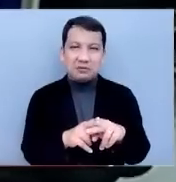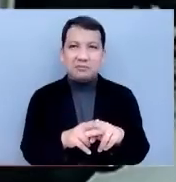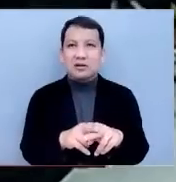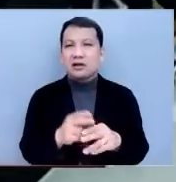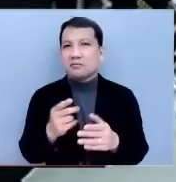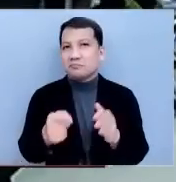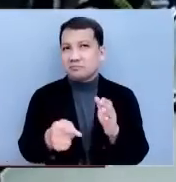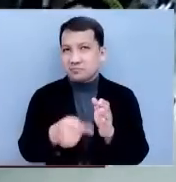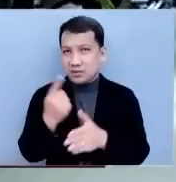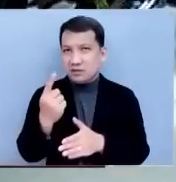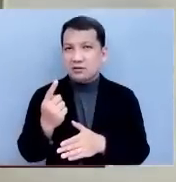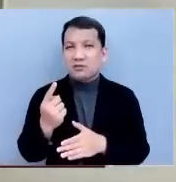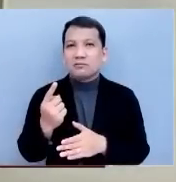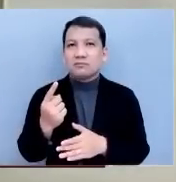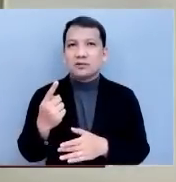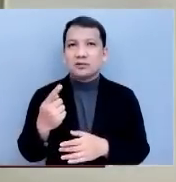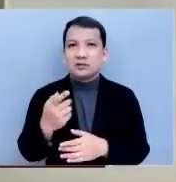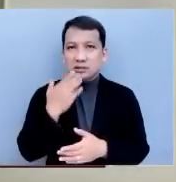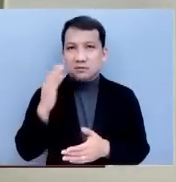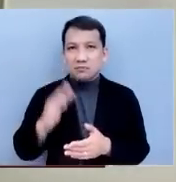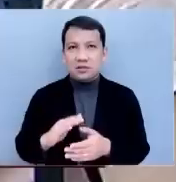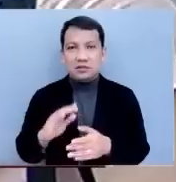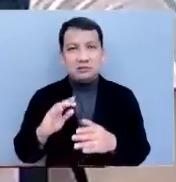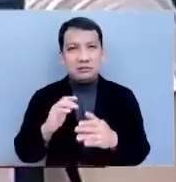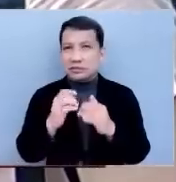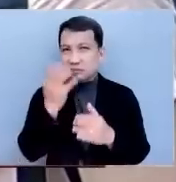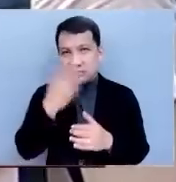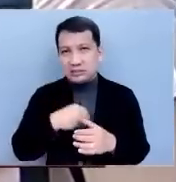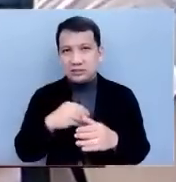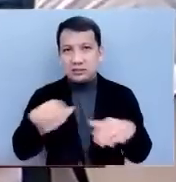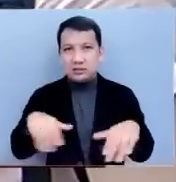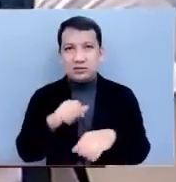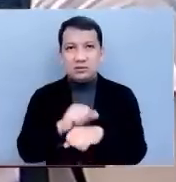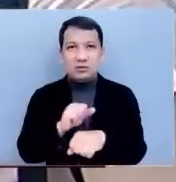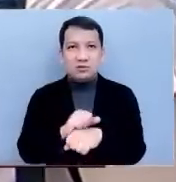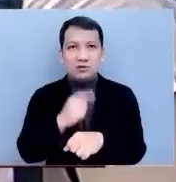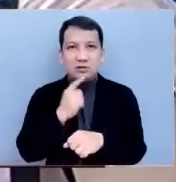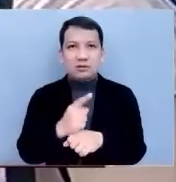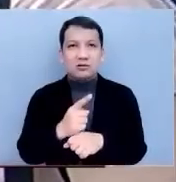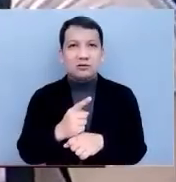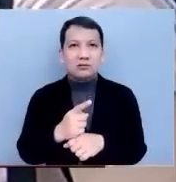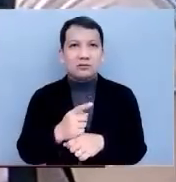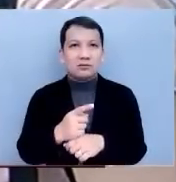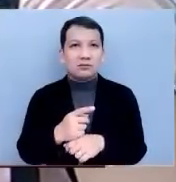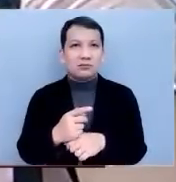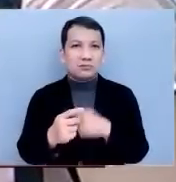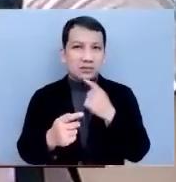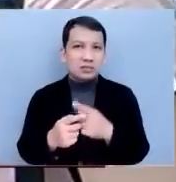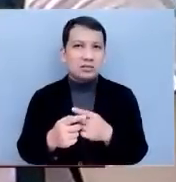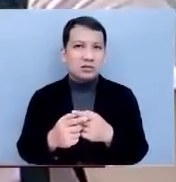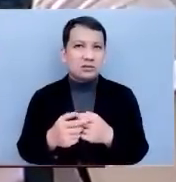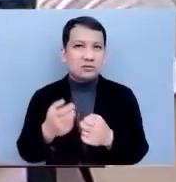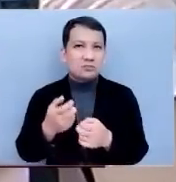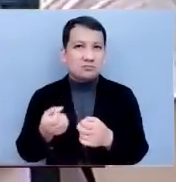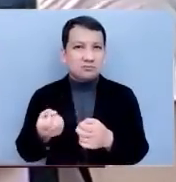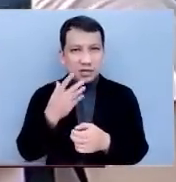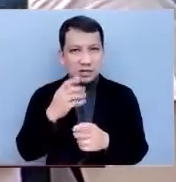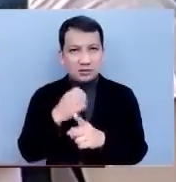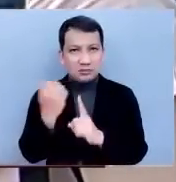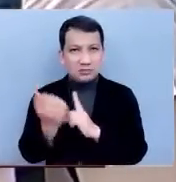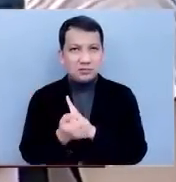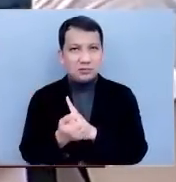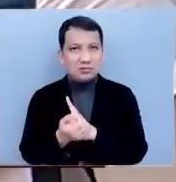lang, minsan nakakasama na ito sa trabaho. I think it creates a very toxic environment kasi nga parang